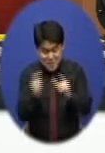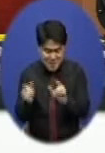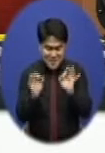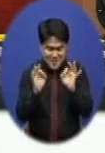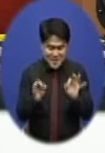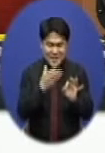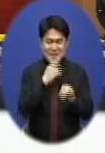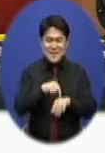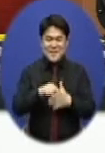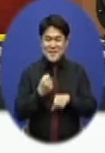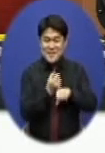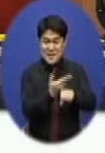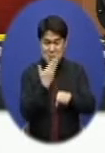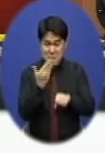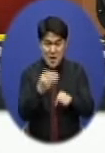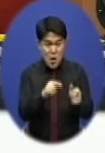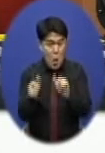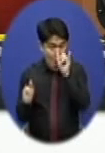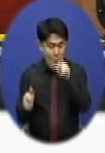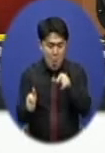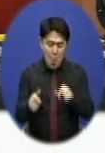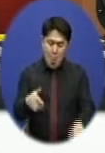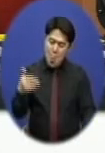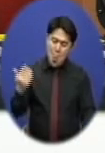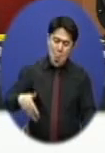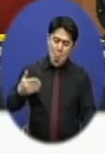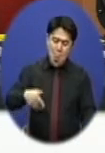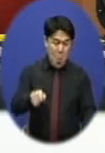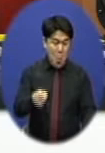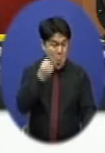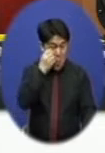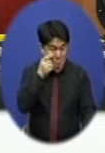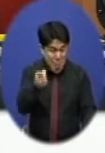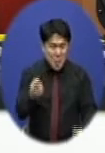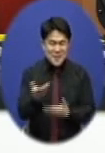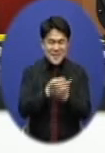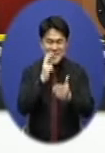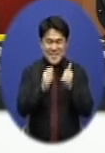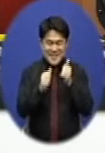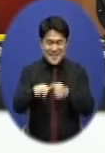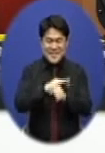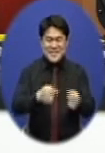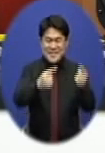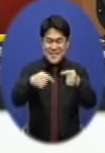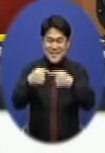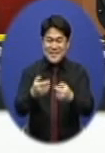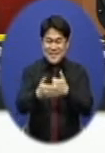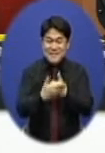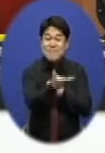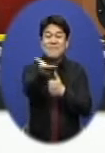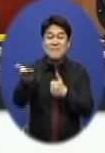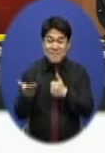행복한 마음을 전달해주는 음식이 있다는 게 참 놀라운데요. 네. 나눔 노래자랑에 사랑을 함께 해주시는 시청자